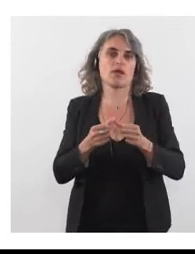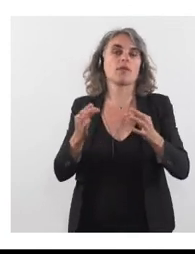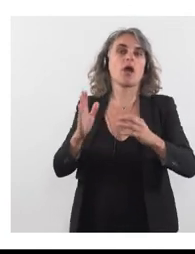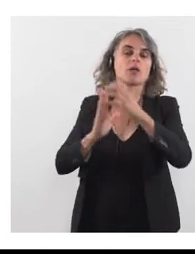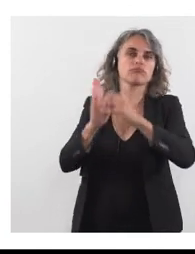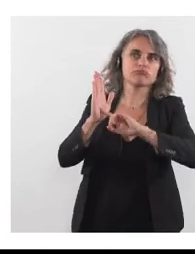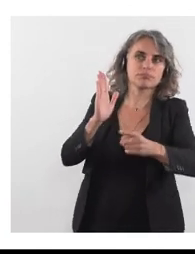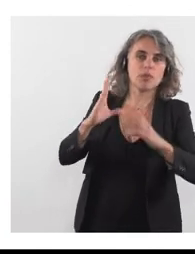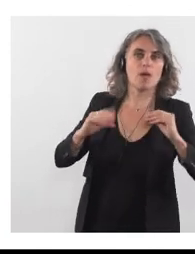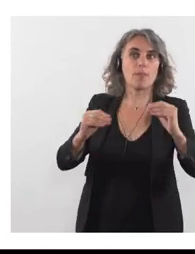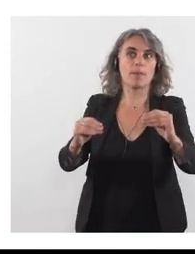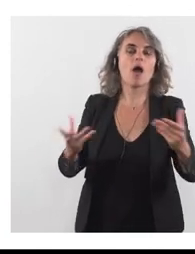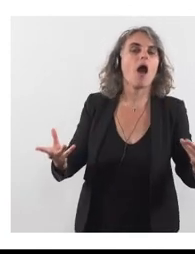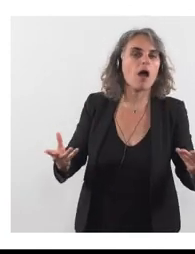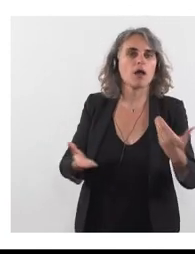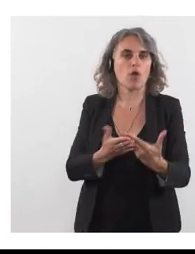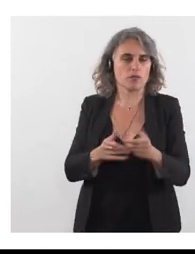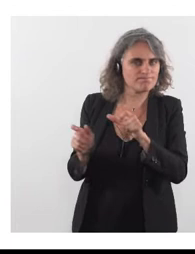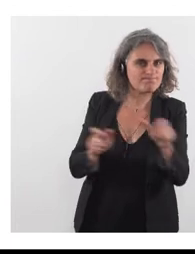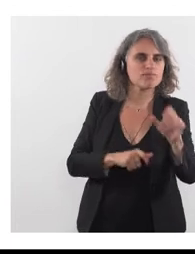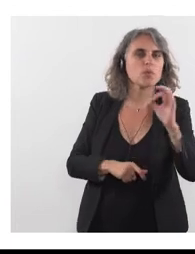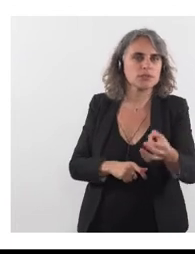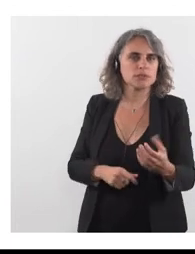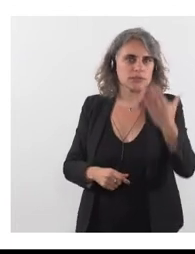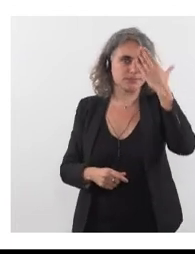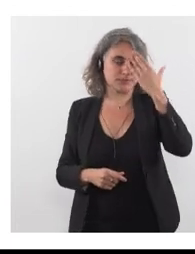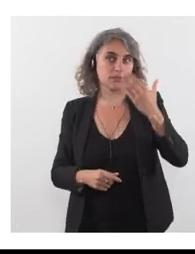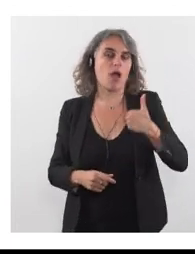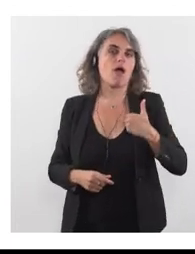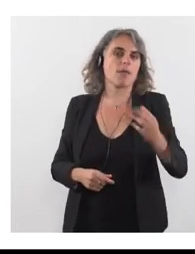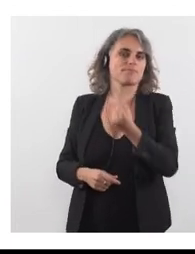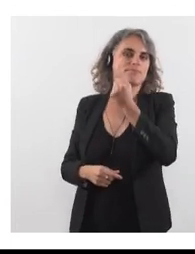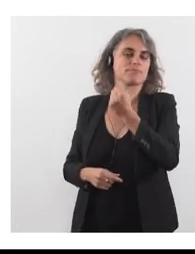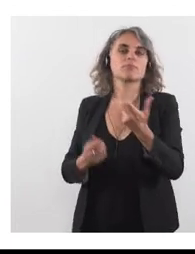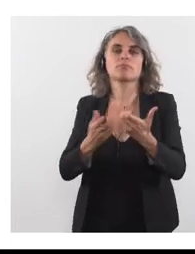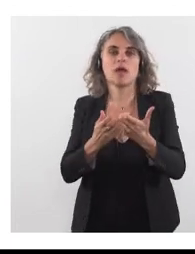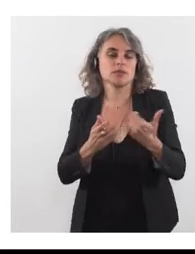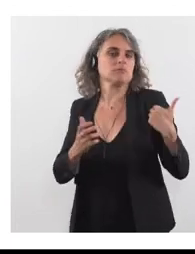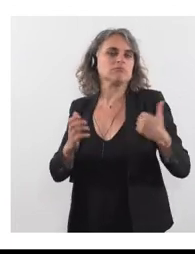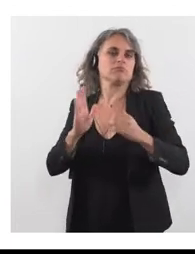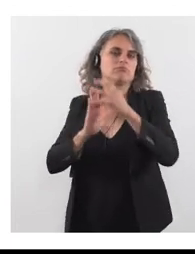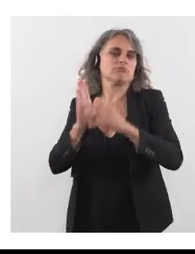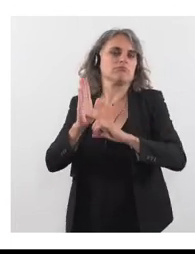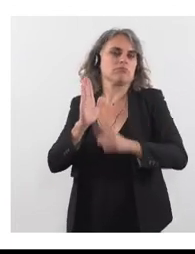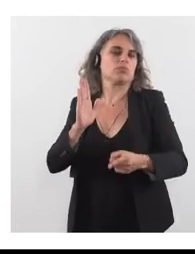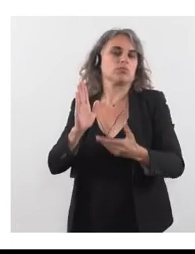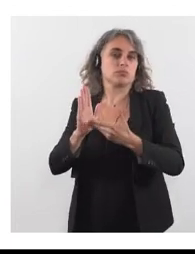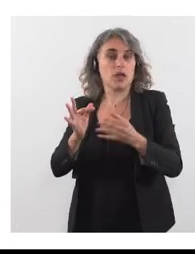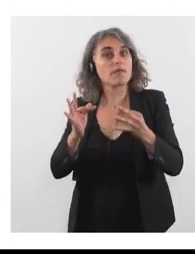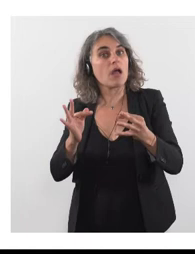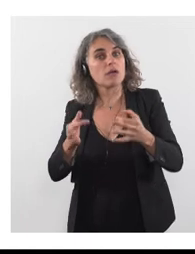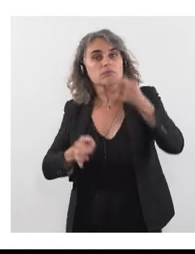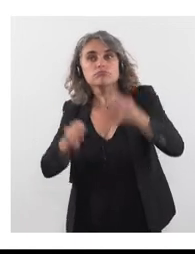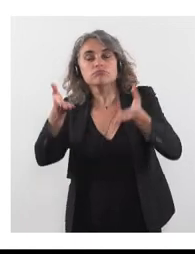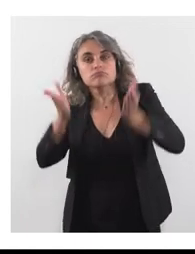arrêts. Là, nous avons une vigilance lorsque ça tombe dans notre mandat, et notamment, il y avait l'arrêt Lachiri qui a condamné la Belgique